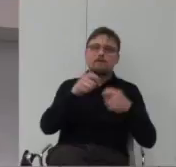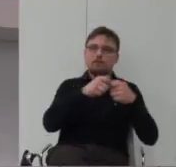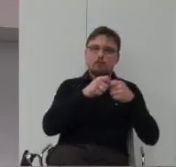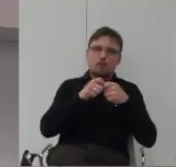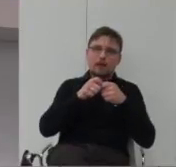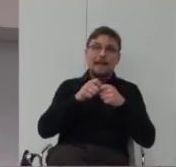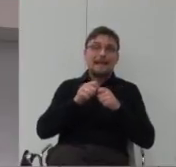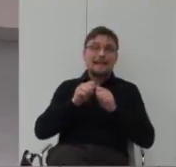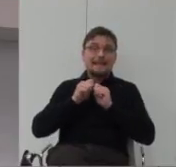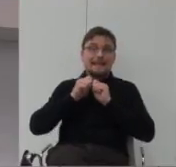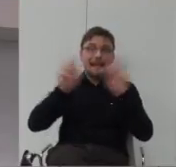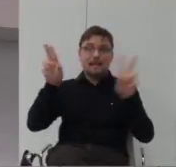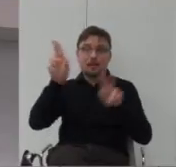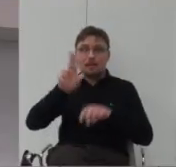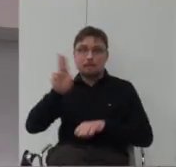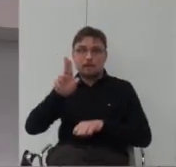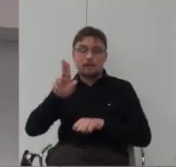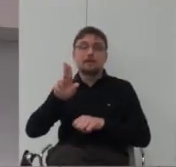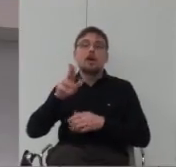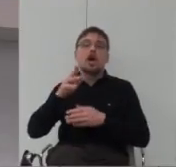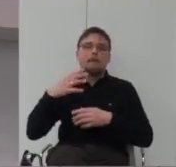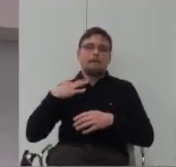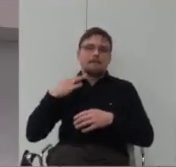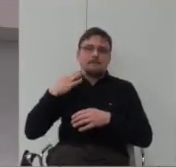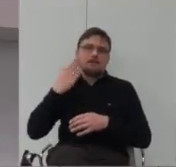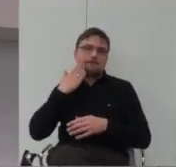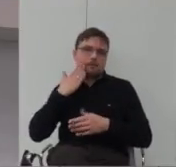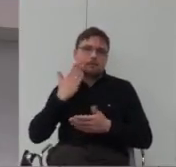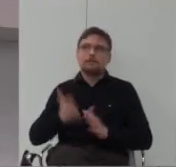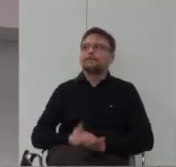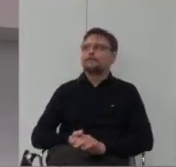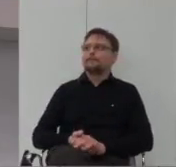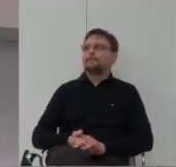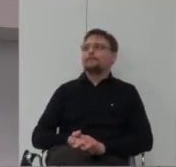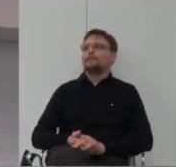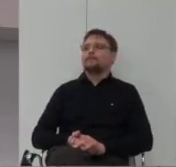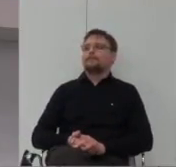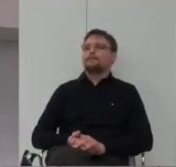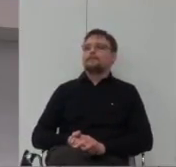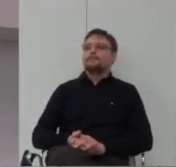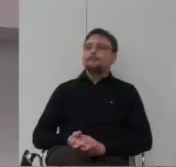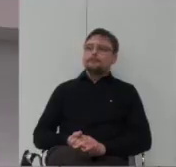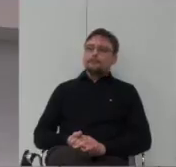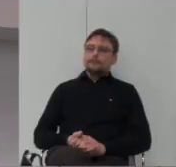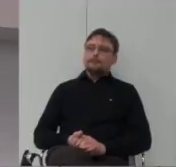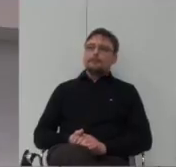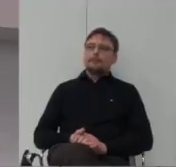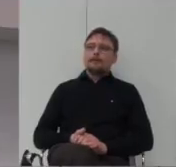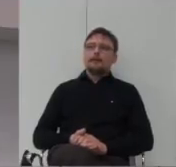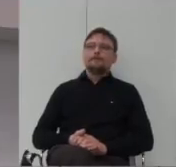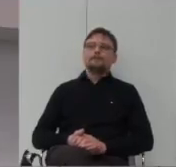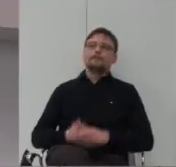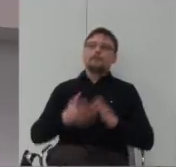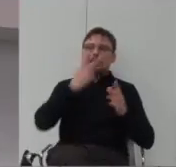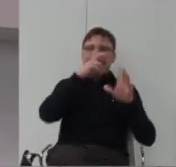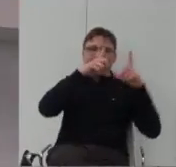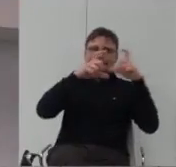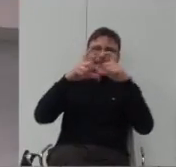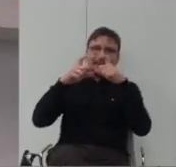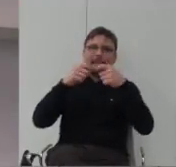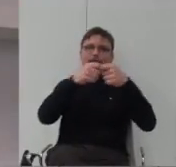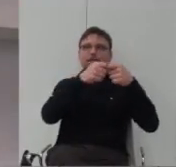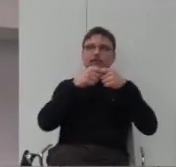budynku. Ciemno-niebieskie zaznaczone są przestrzenie wspólne, jasno-niebieskie są jednostki mieszkalne.